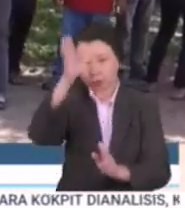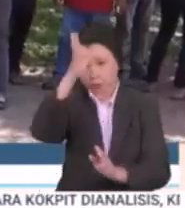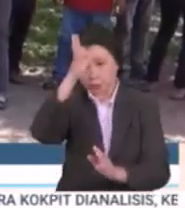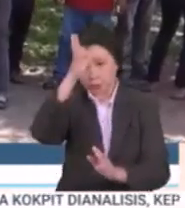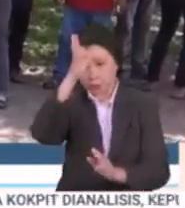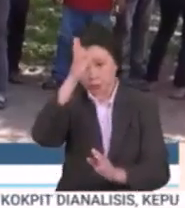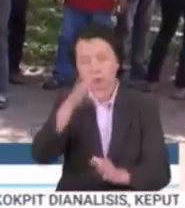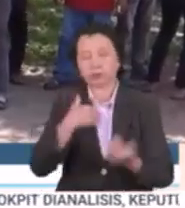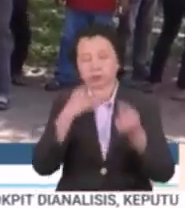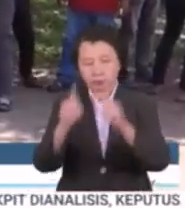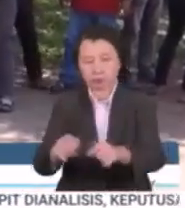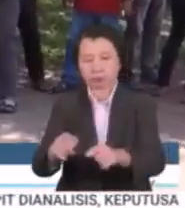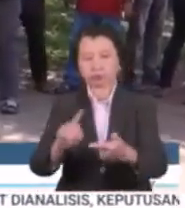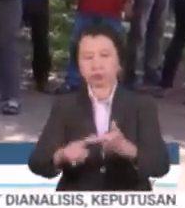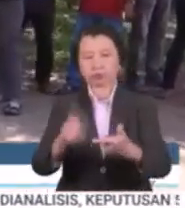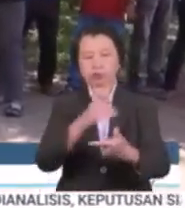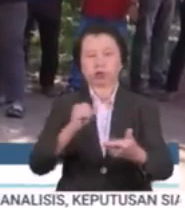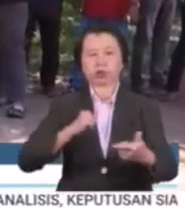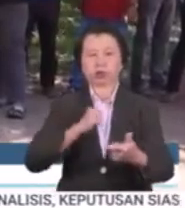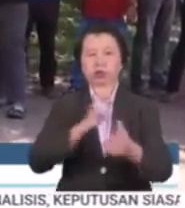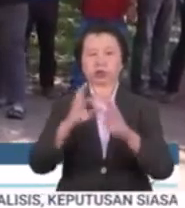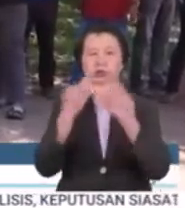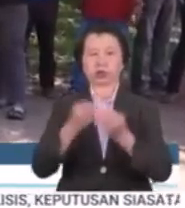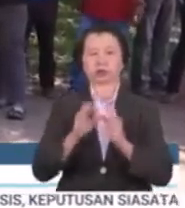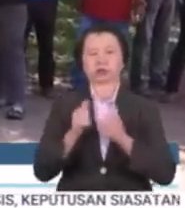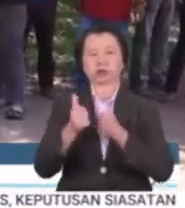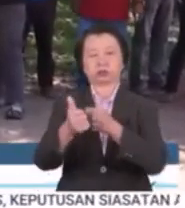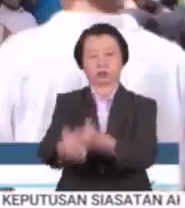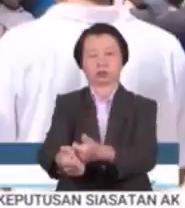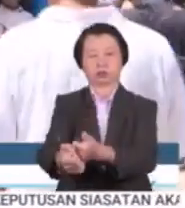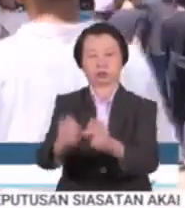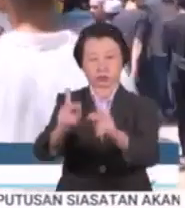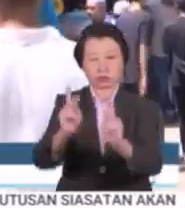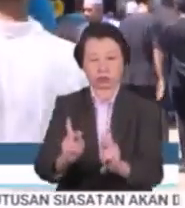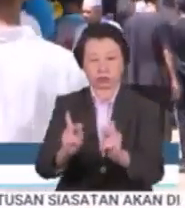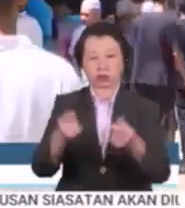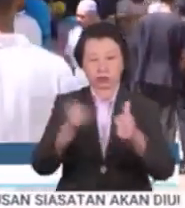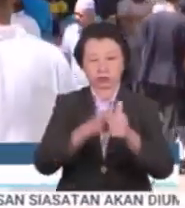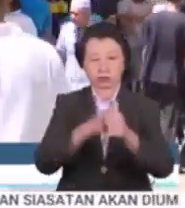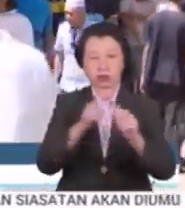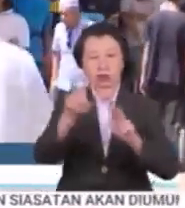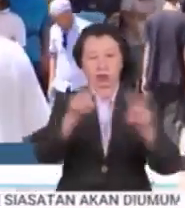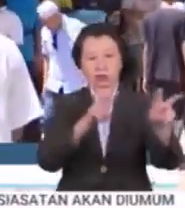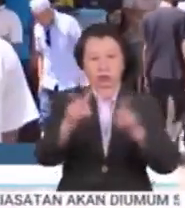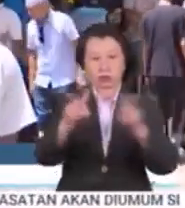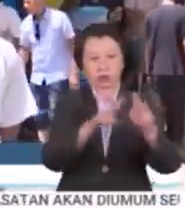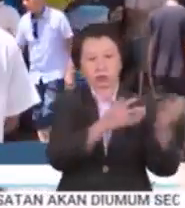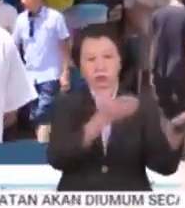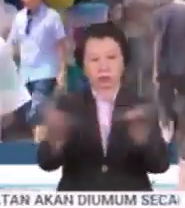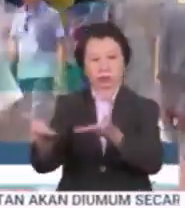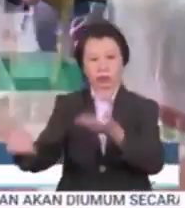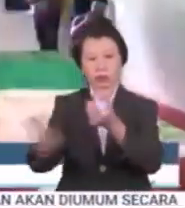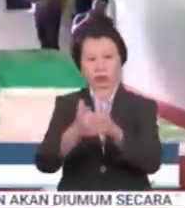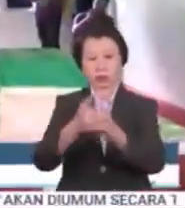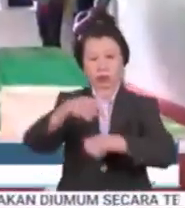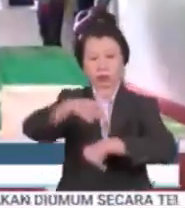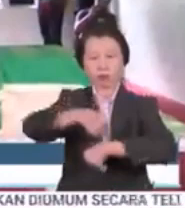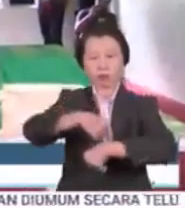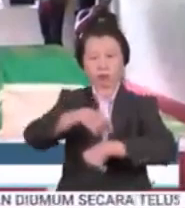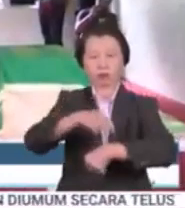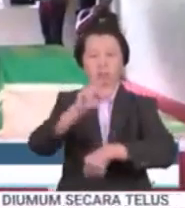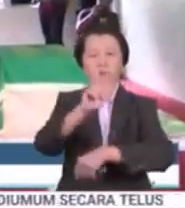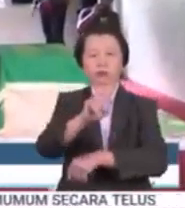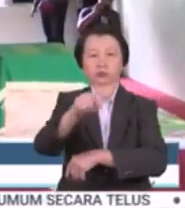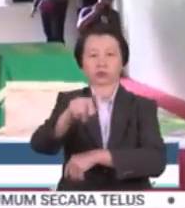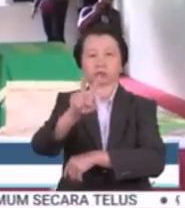arwahohamadh Oman serta ahli keluarga yang lain terdahulu yang membawa jenaz tiba kira-kira pukul